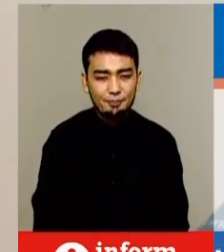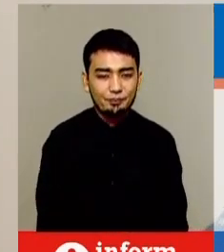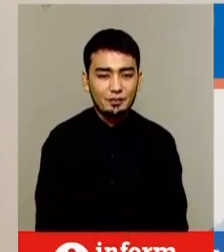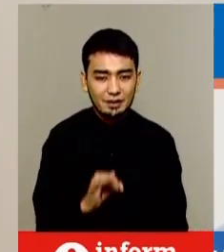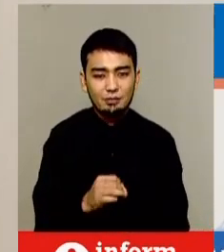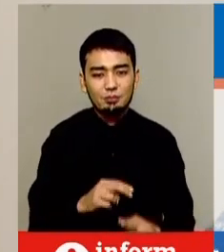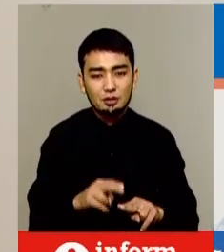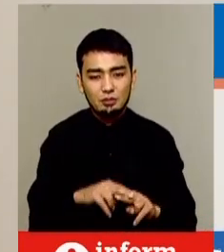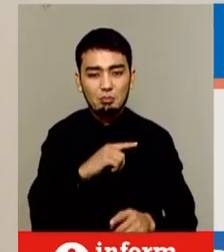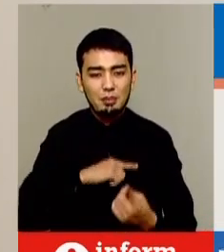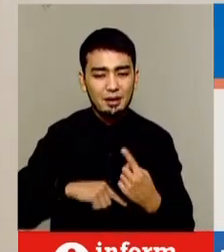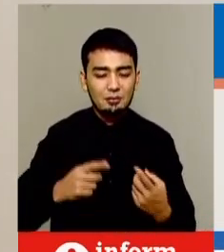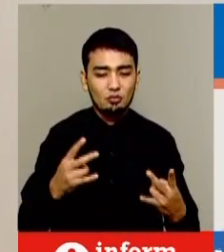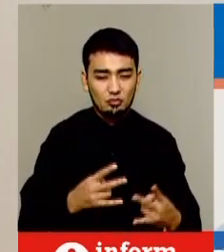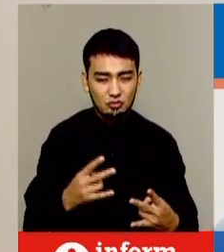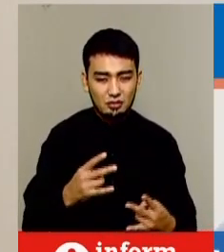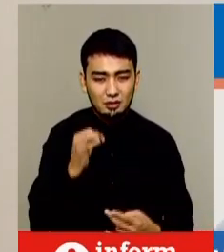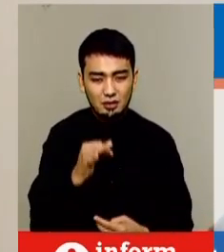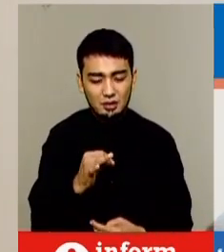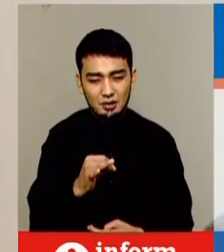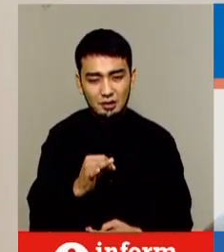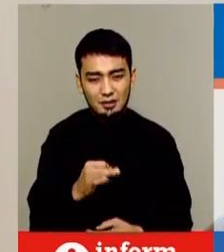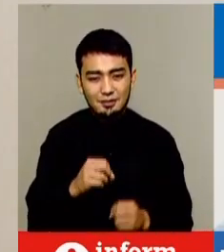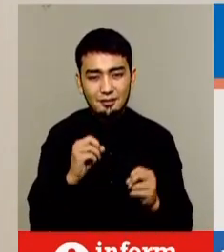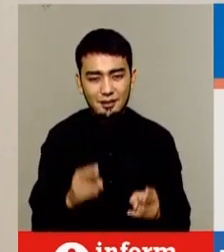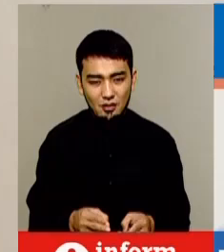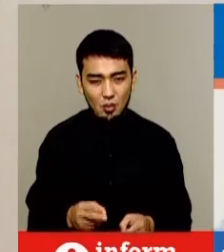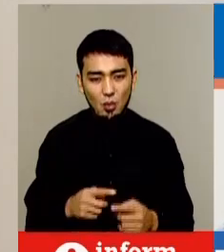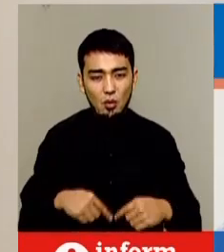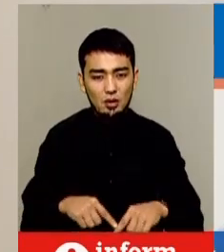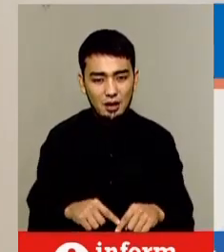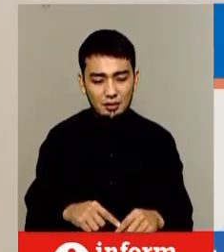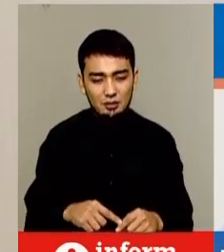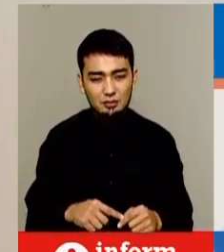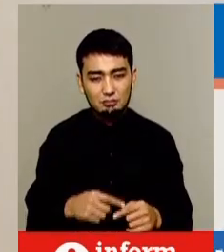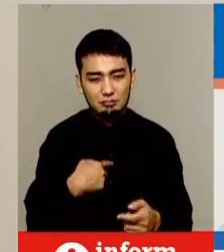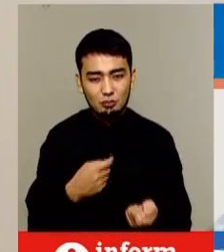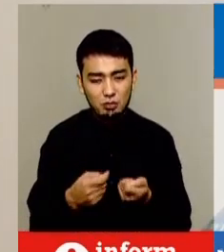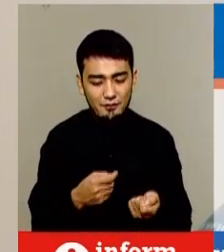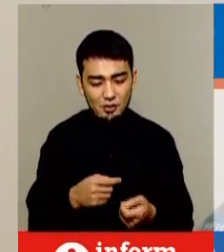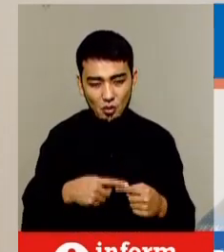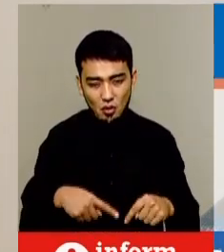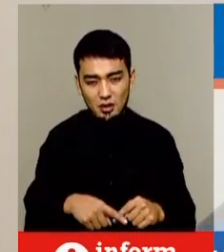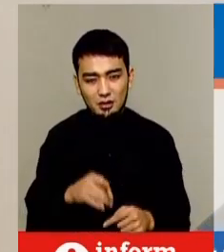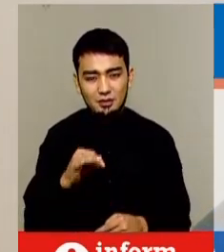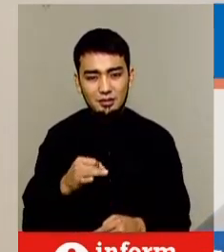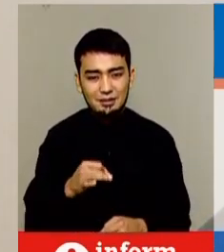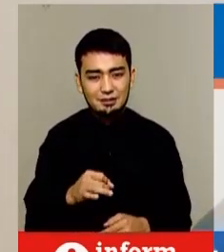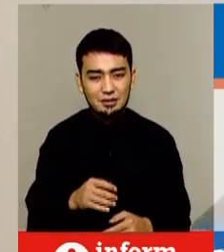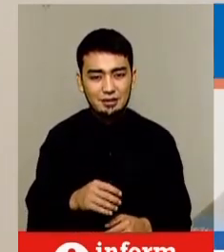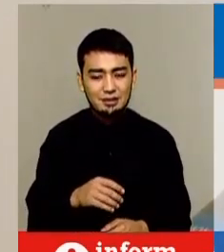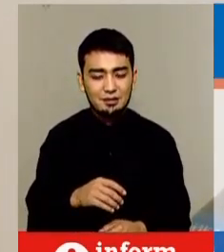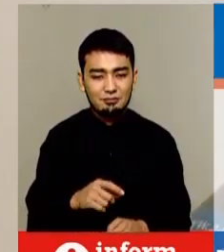мы должны, как местные исполнительные органы, уполномоченные органы, именно